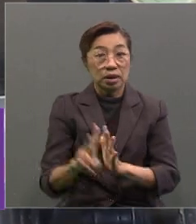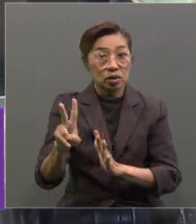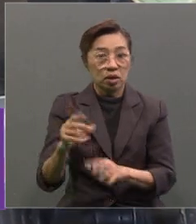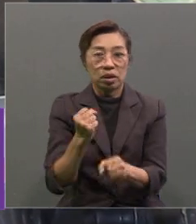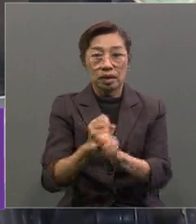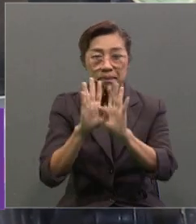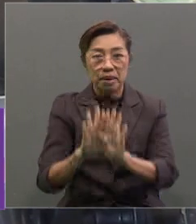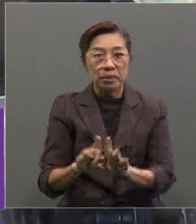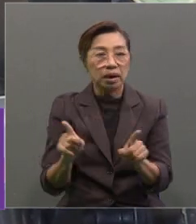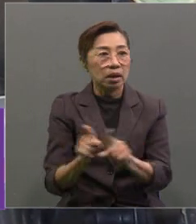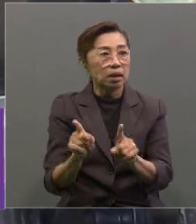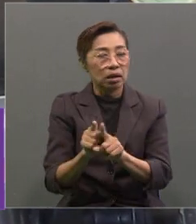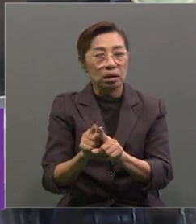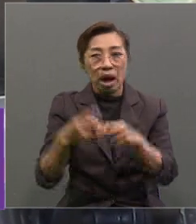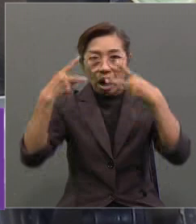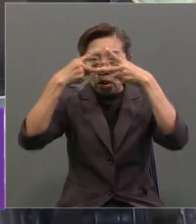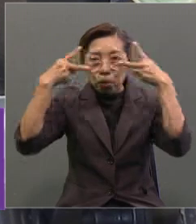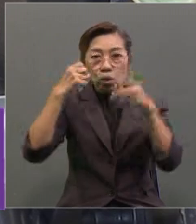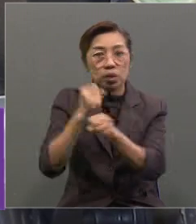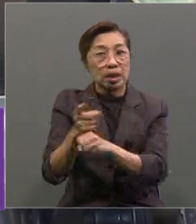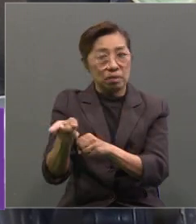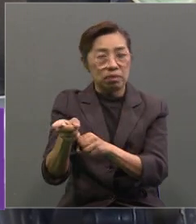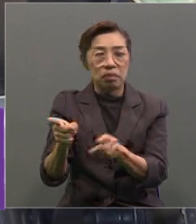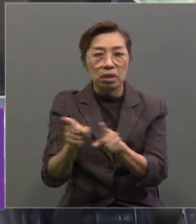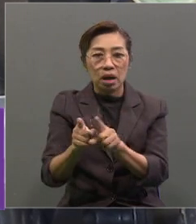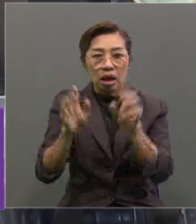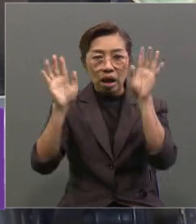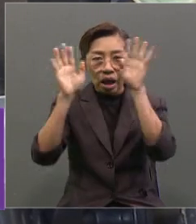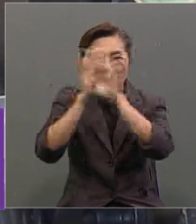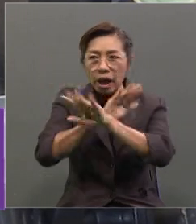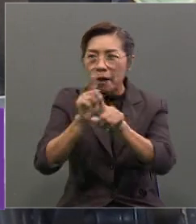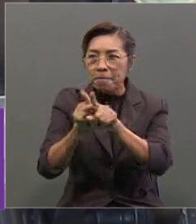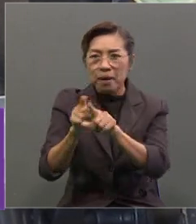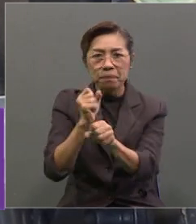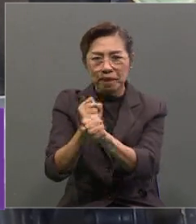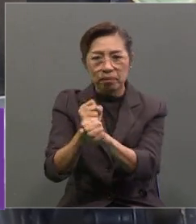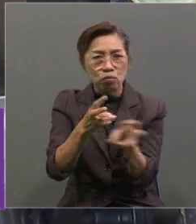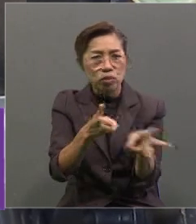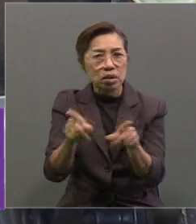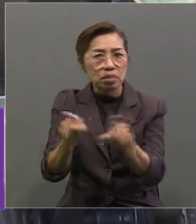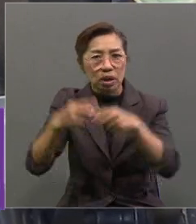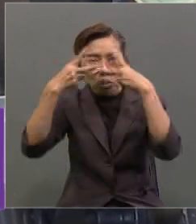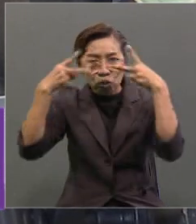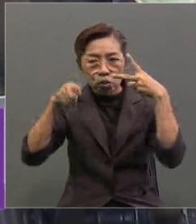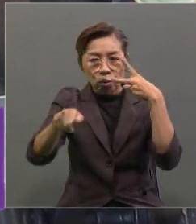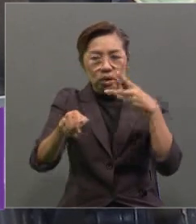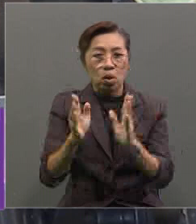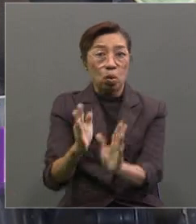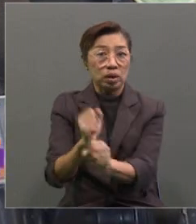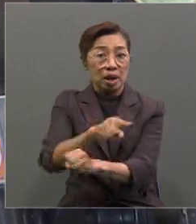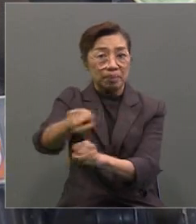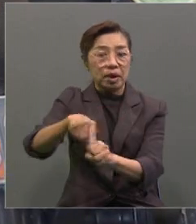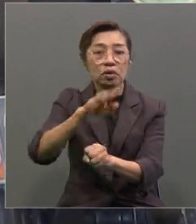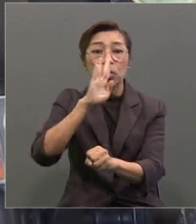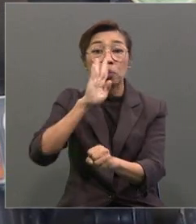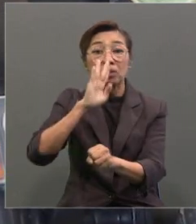ทำเหมือนขบวนการอาชญากรเลยเขาทำเขาเหมือนรูปแบบอาชญากรผมว่าคนทำเนี่ยถ้าเป็นกลุ่มนักศึกษาผ